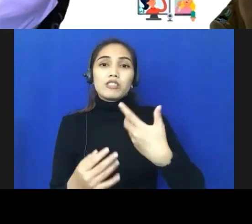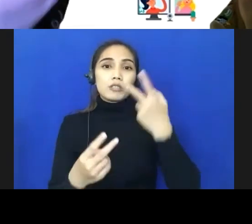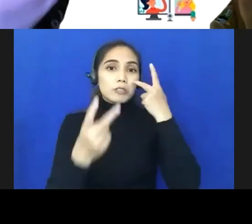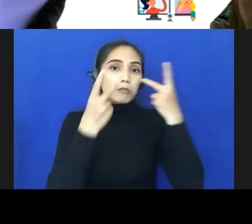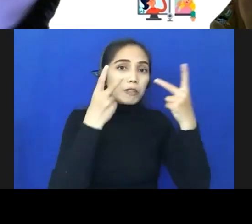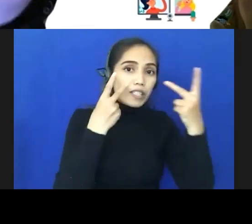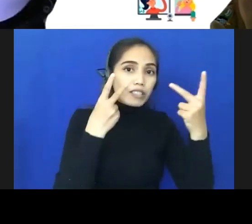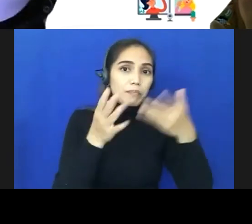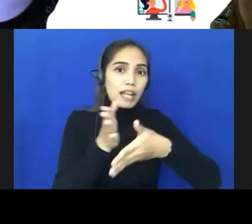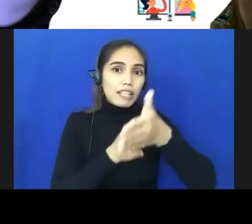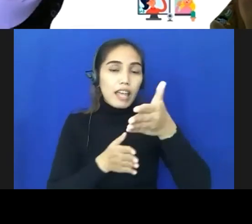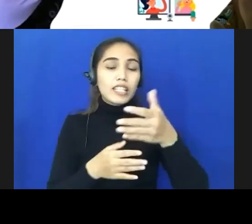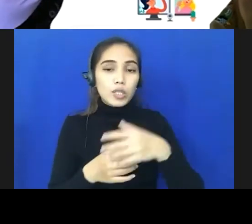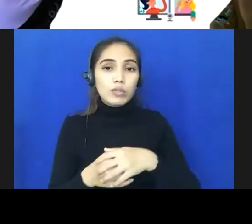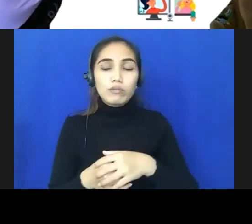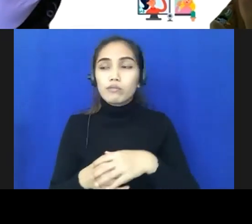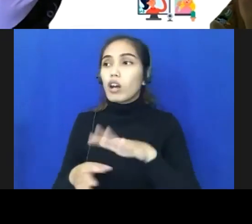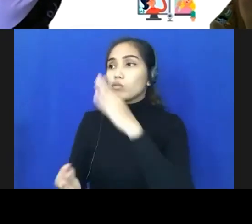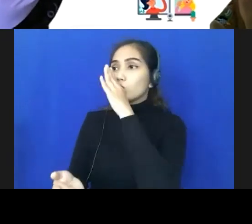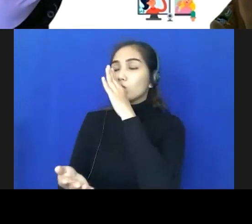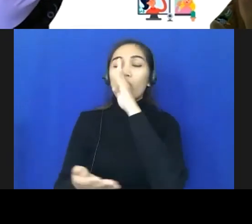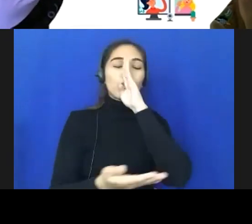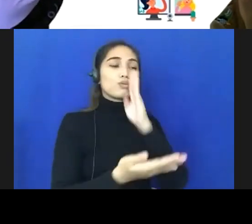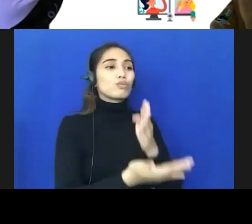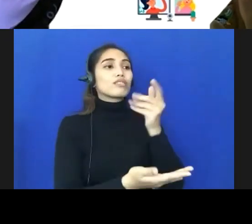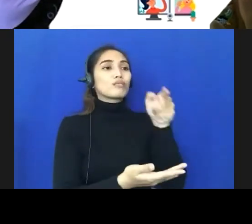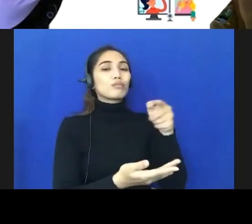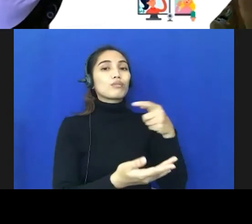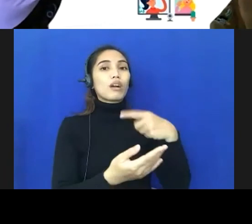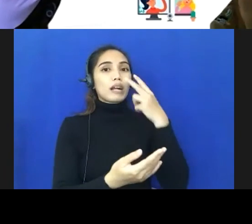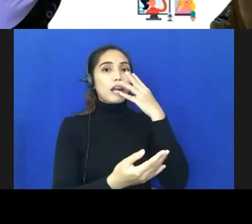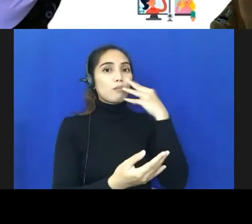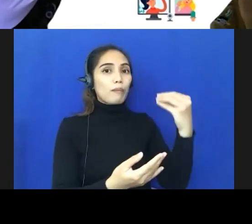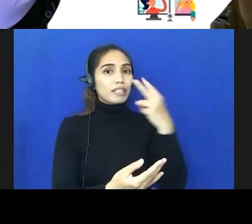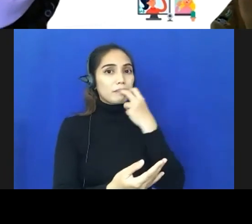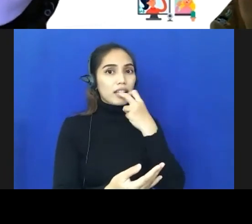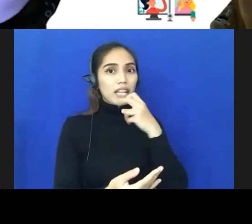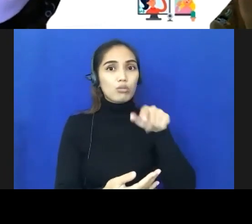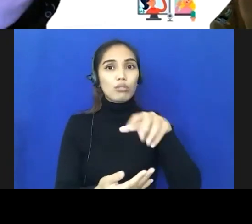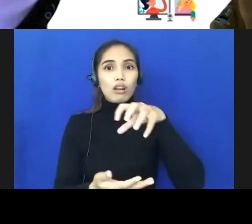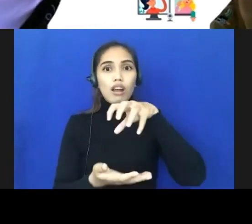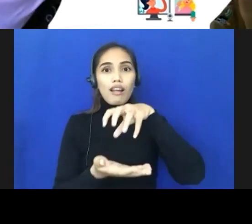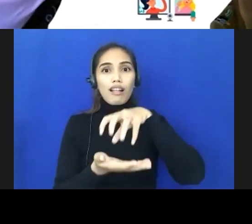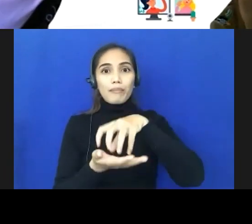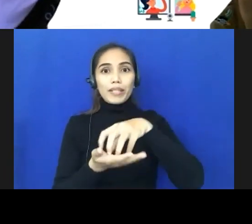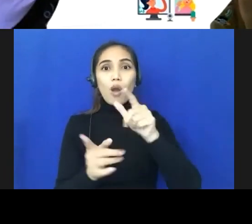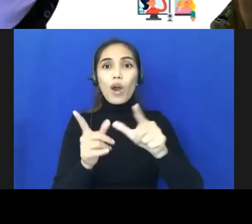itu pelaksanaannya? Terus terang ini Kabupaten Bandung ini berada di zona merah cukup lama.